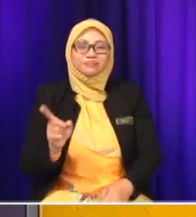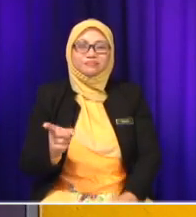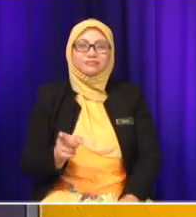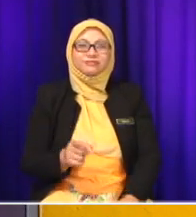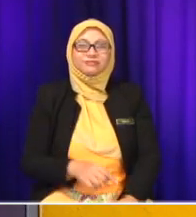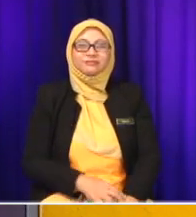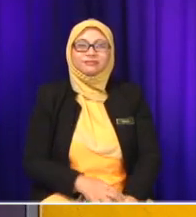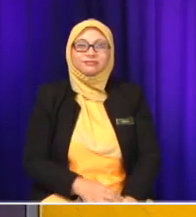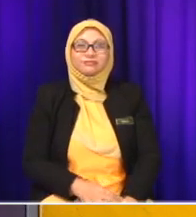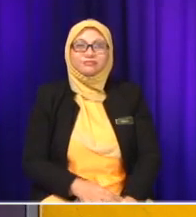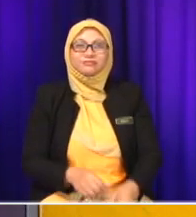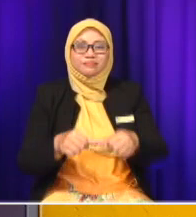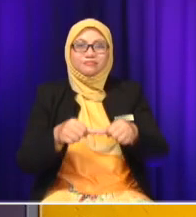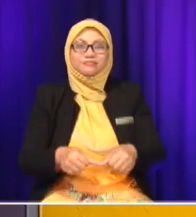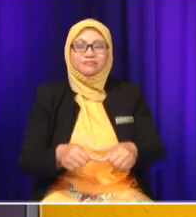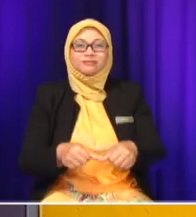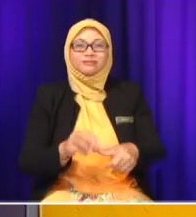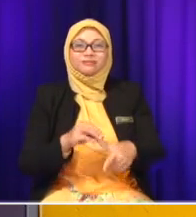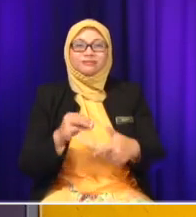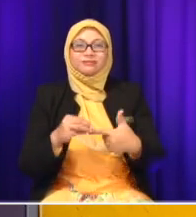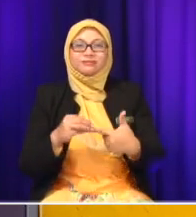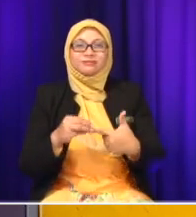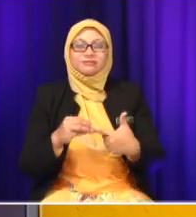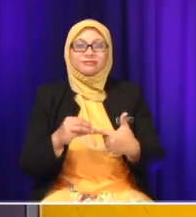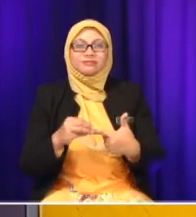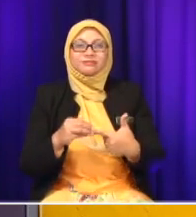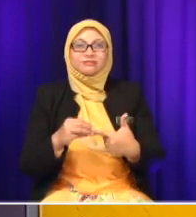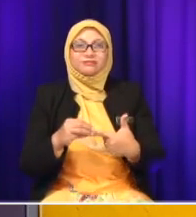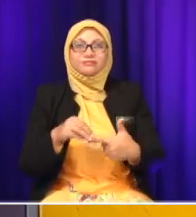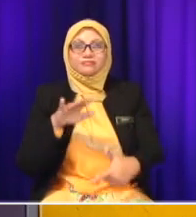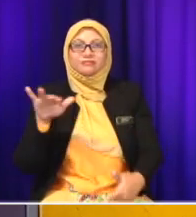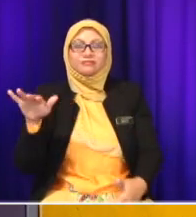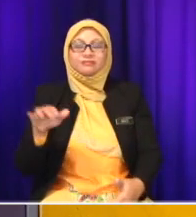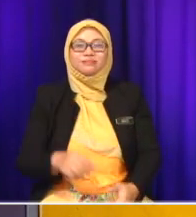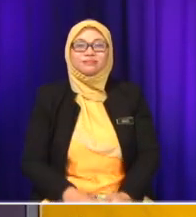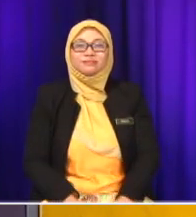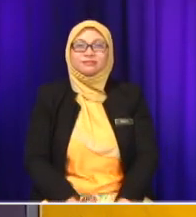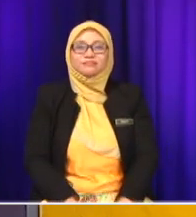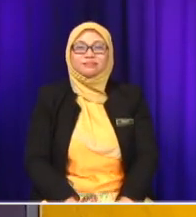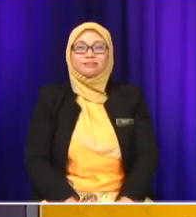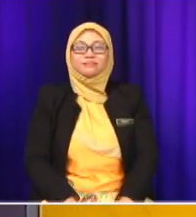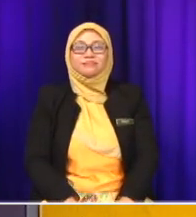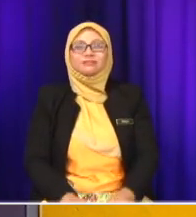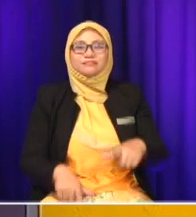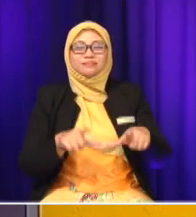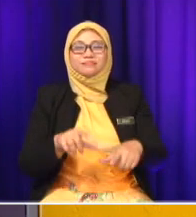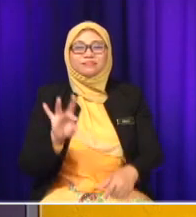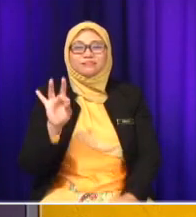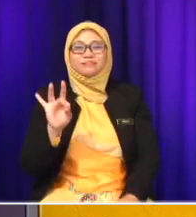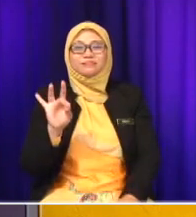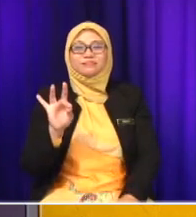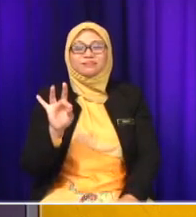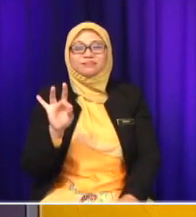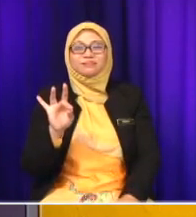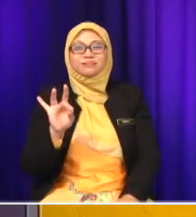penekan ataupun valve spring compressor Oke langkah lapan iaitu